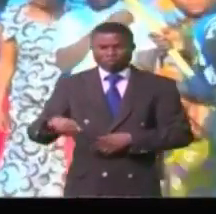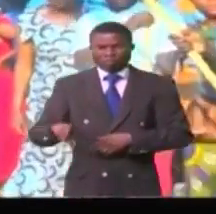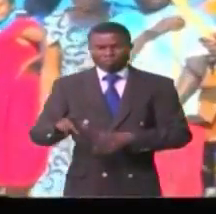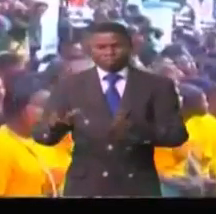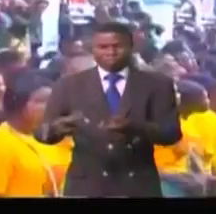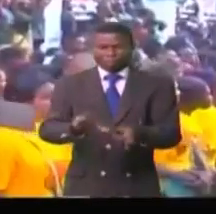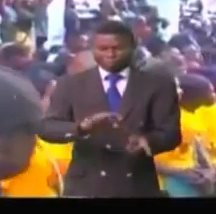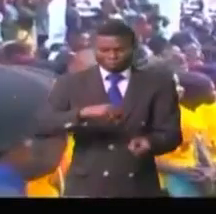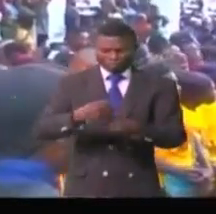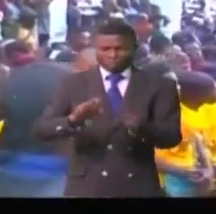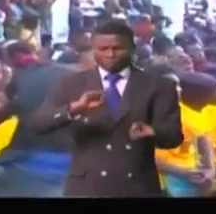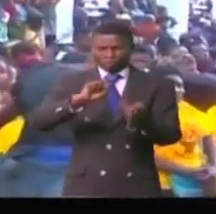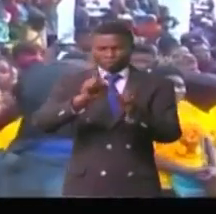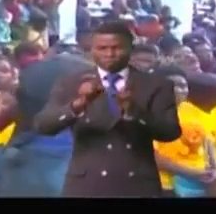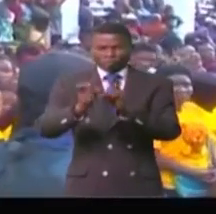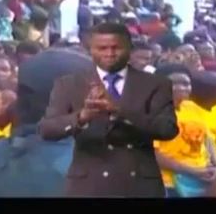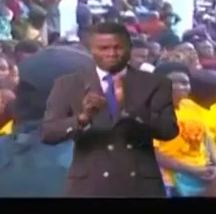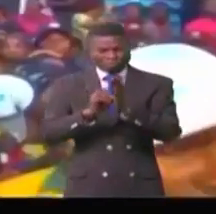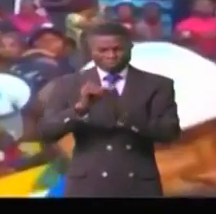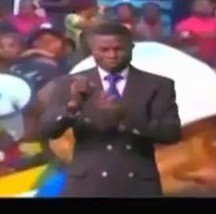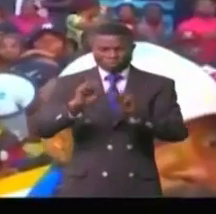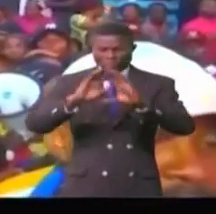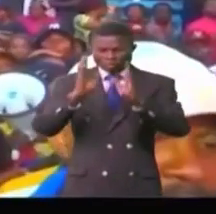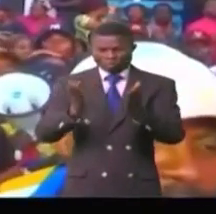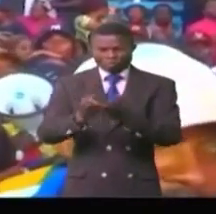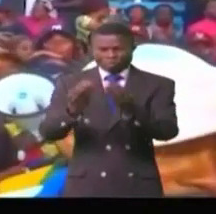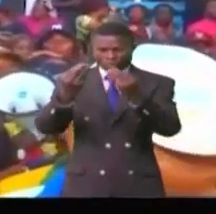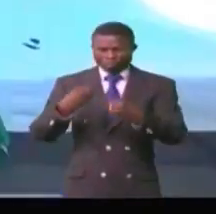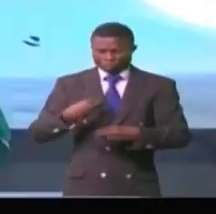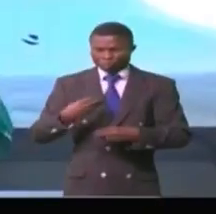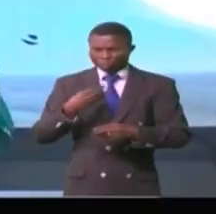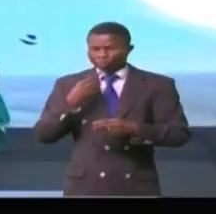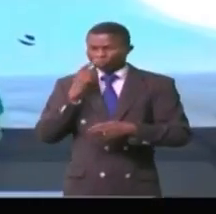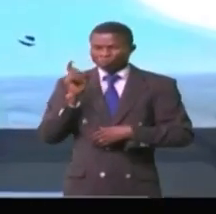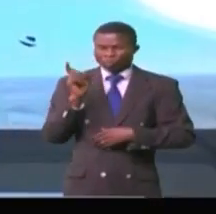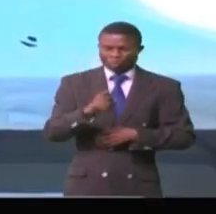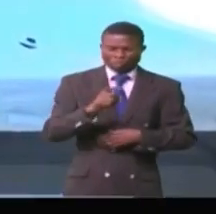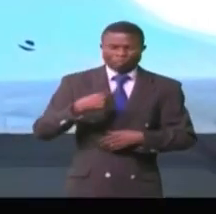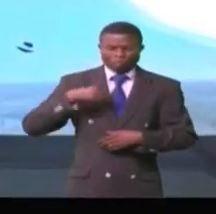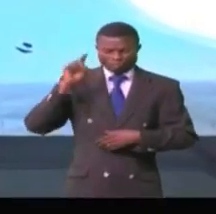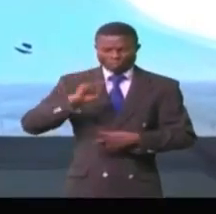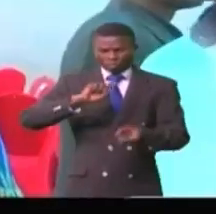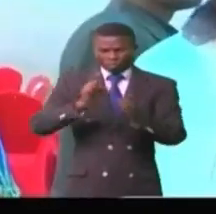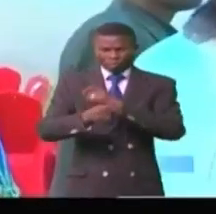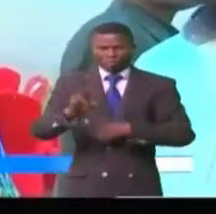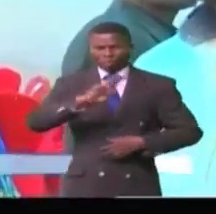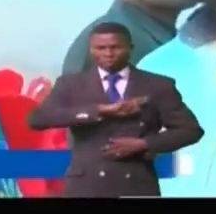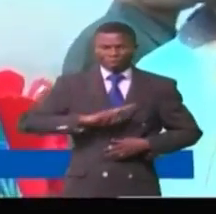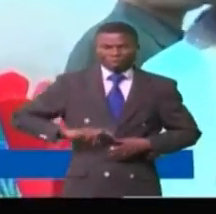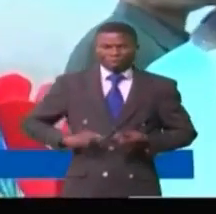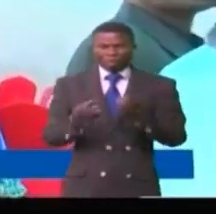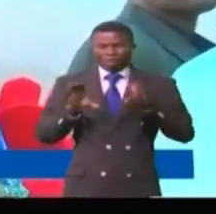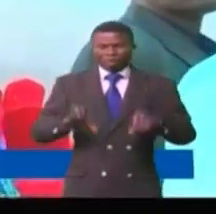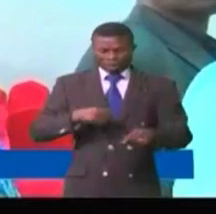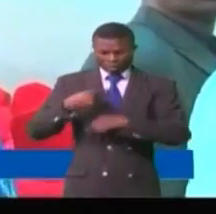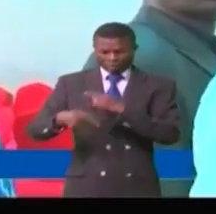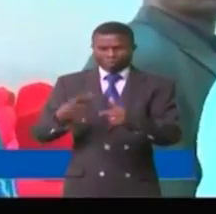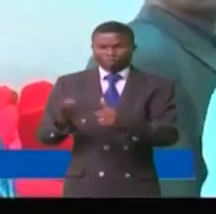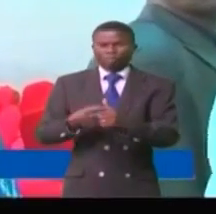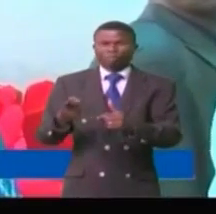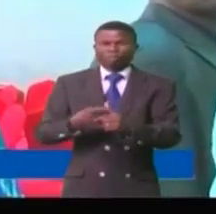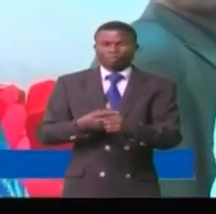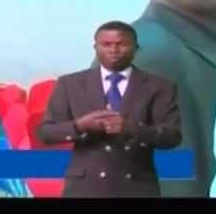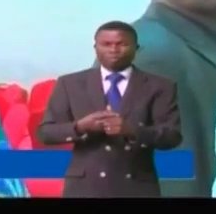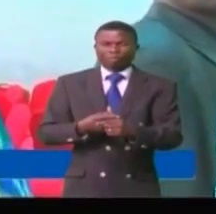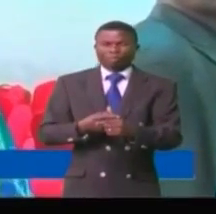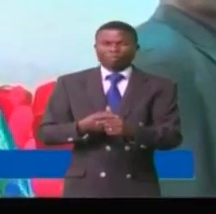se transformer. Avec tout ce qu'ils nous donnent comme instruction, nous allons changer la RDC. En commençant en tout cas